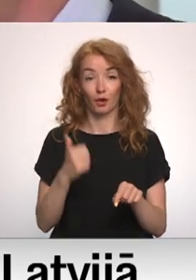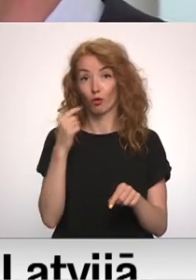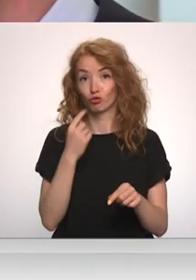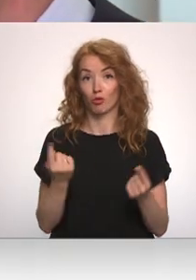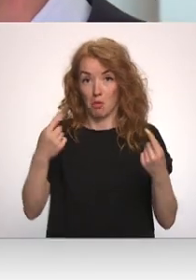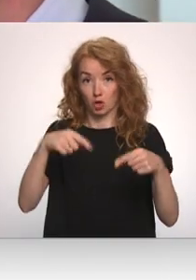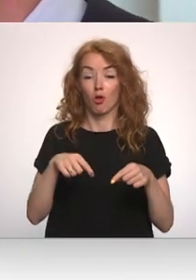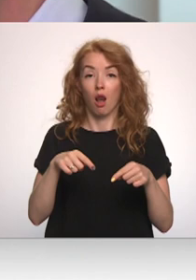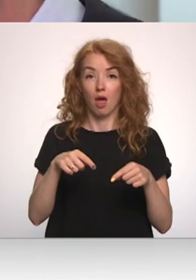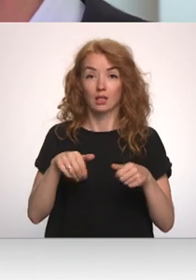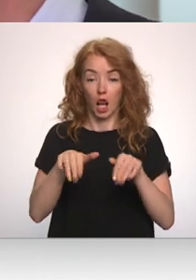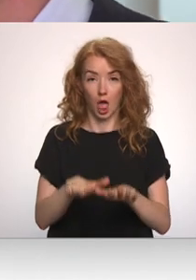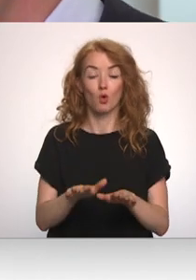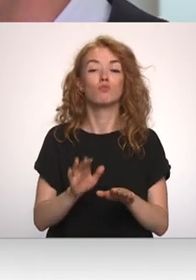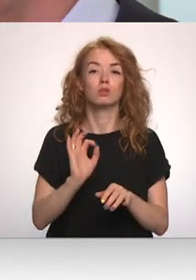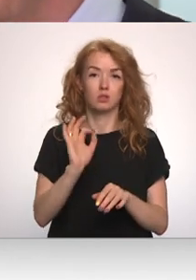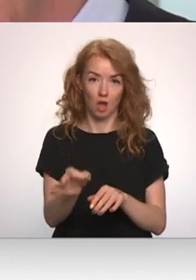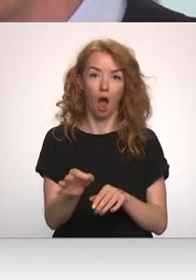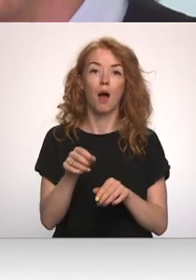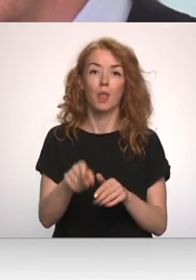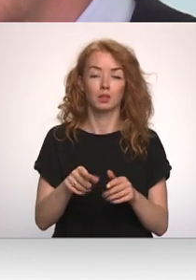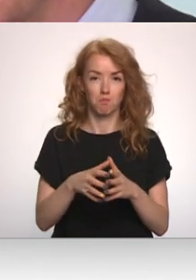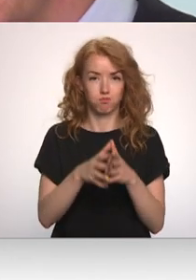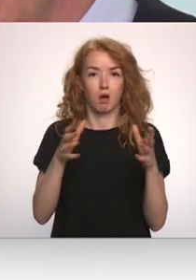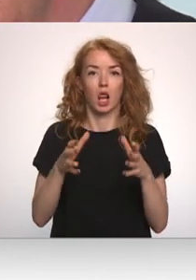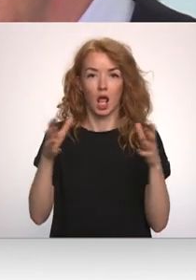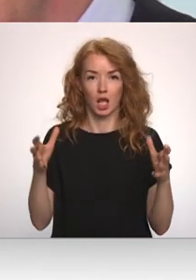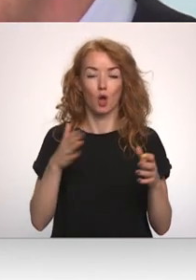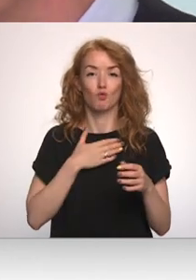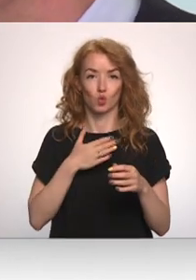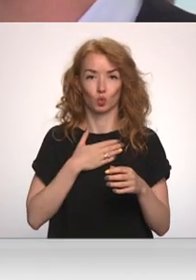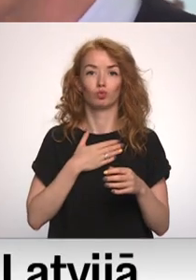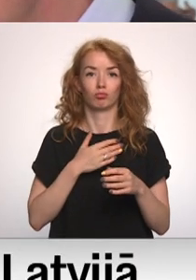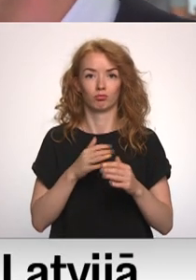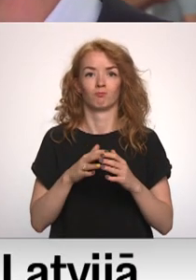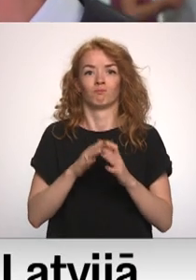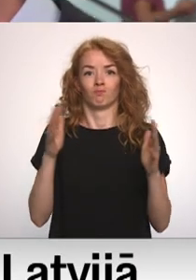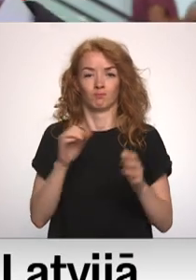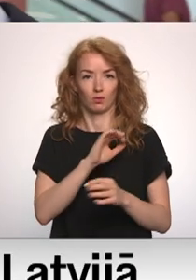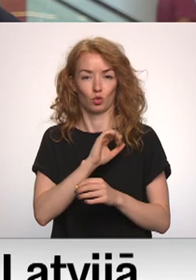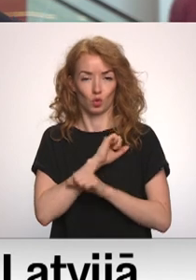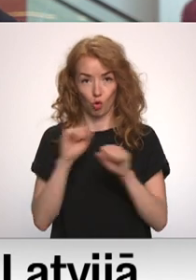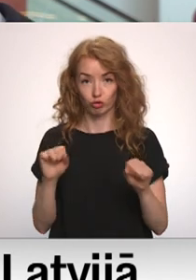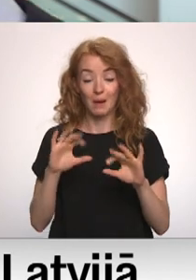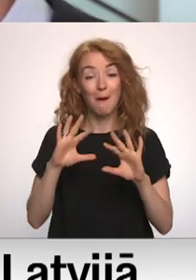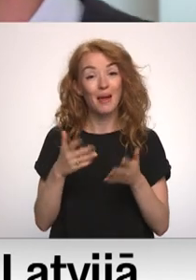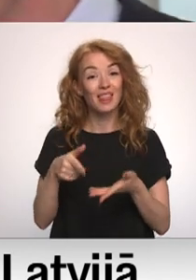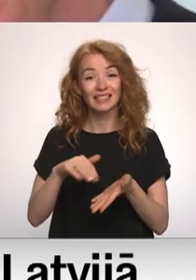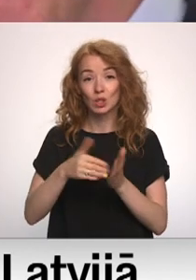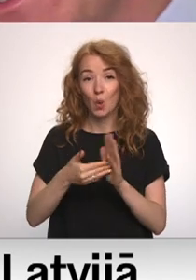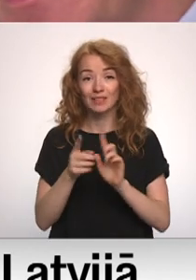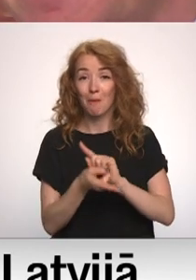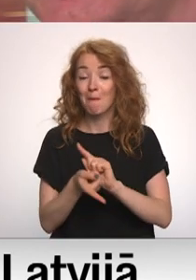Pašreizējie lēmumi, jā, viņi pastiprina, palielina mūsu drošību, bet drošības vidi ir tik mainīga, ka